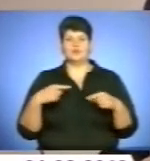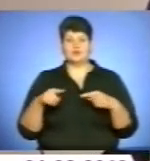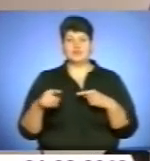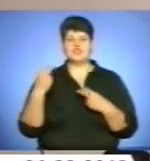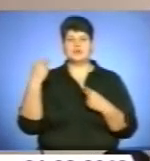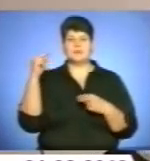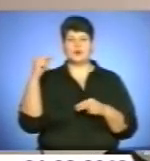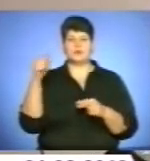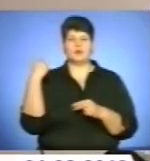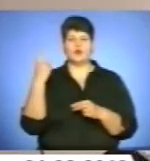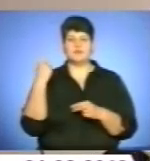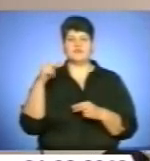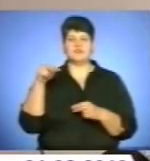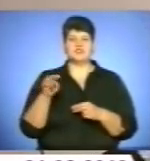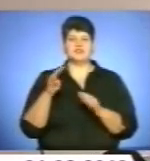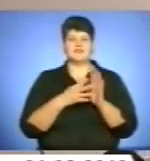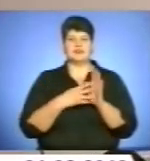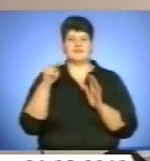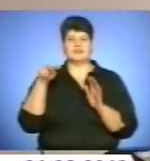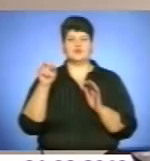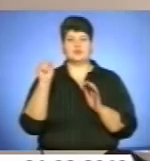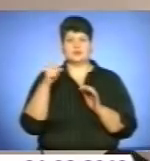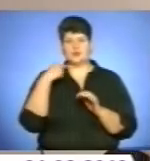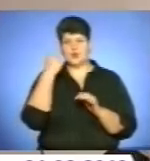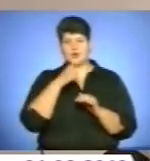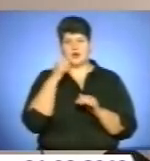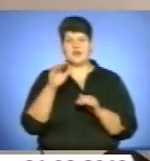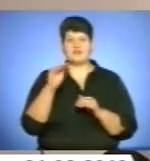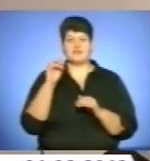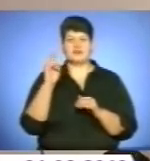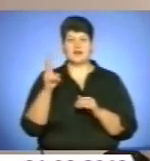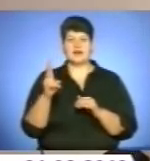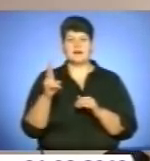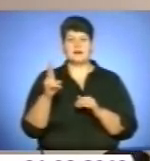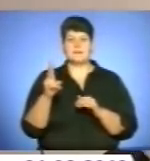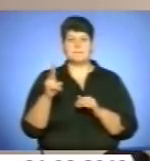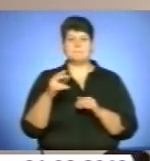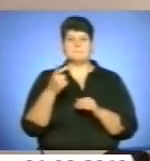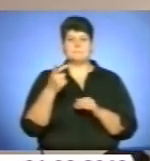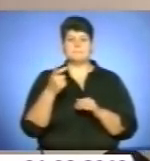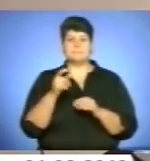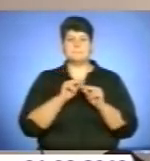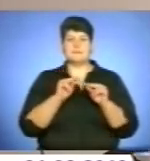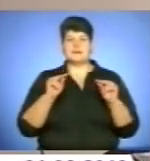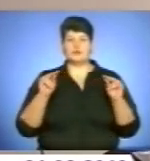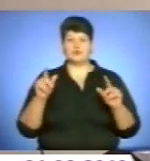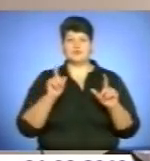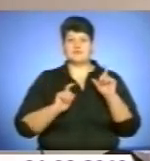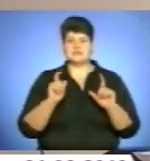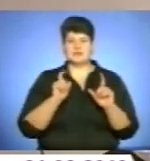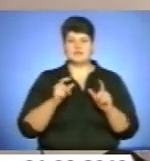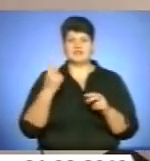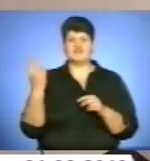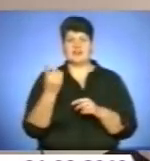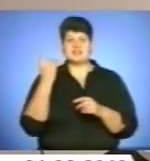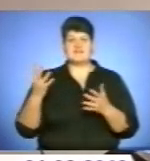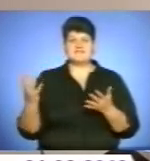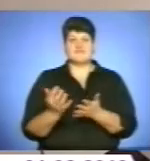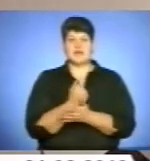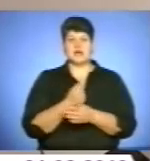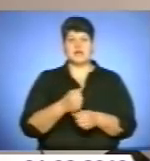в 2009-2011 роках ставала команда ФК Тернопіль педуніверситет. Вони два рази вигравали Кубок області.